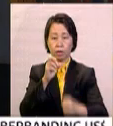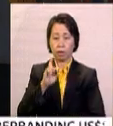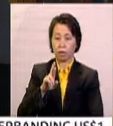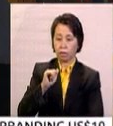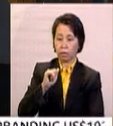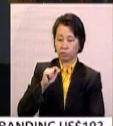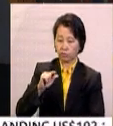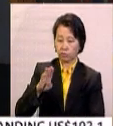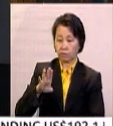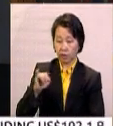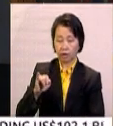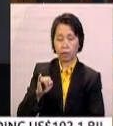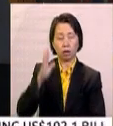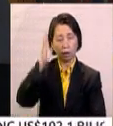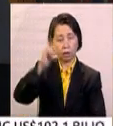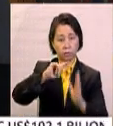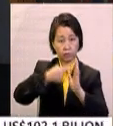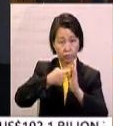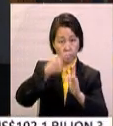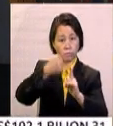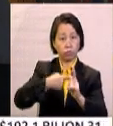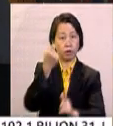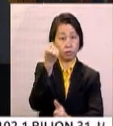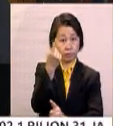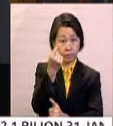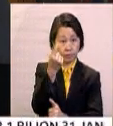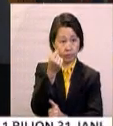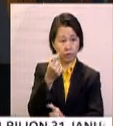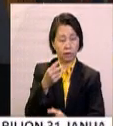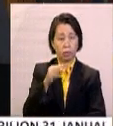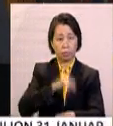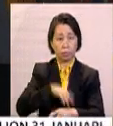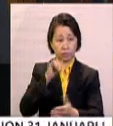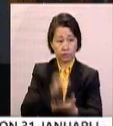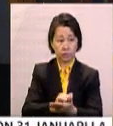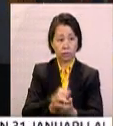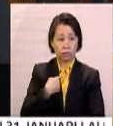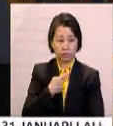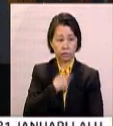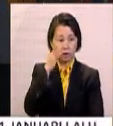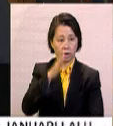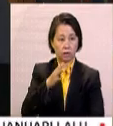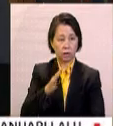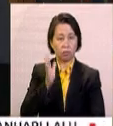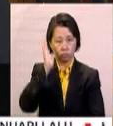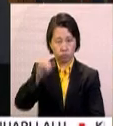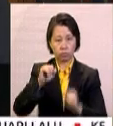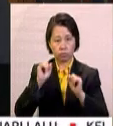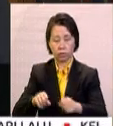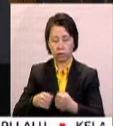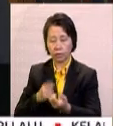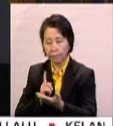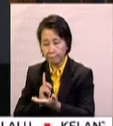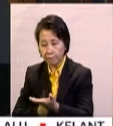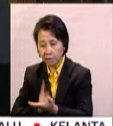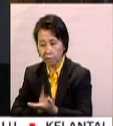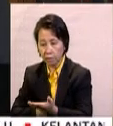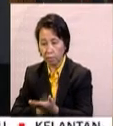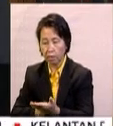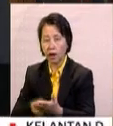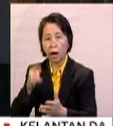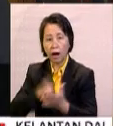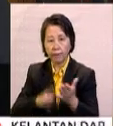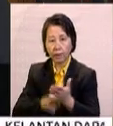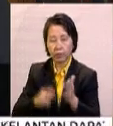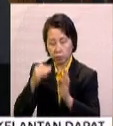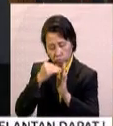dimulakan pada bulan April. Jadi hanya pada masa dan ketika itu kita akan dapat membincangkan dari segi